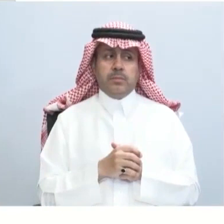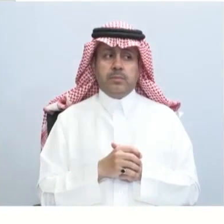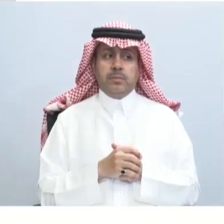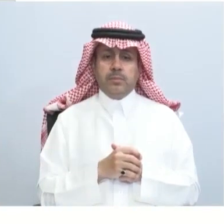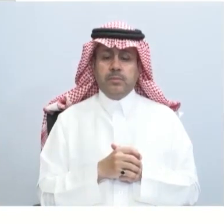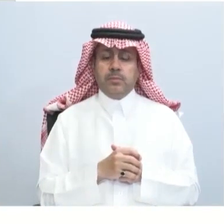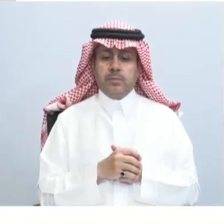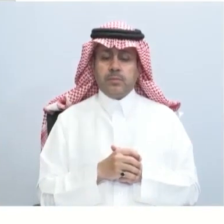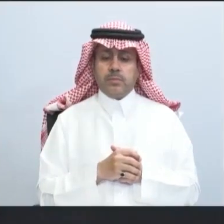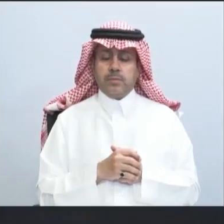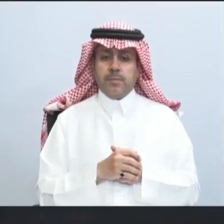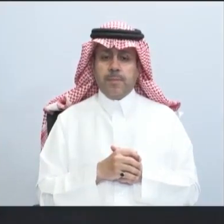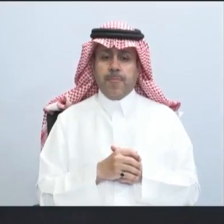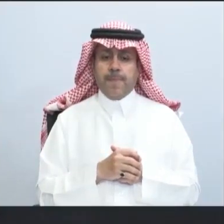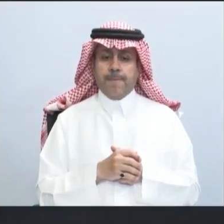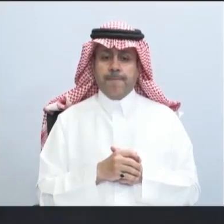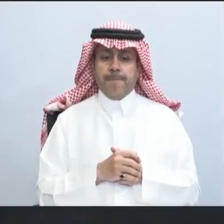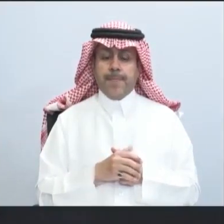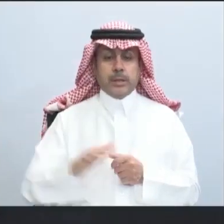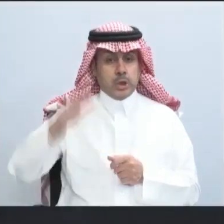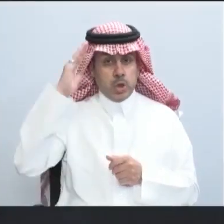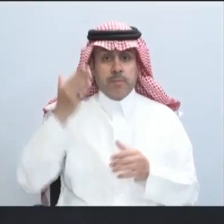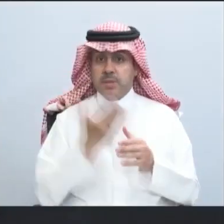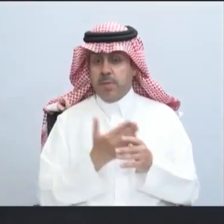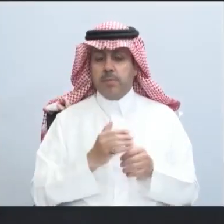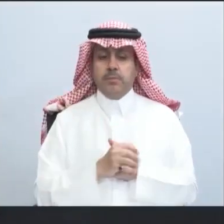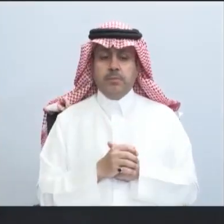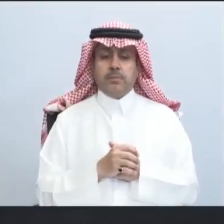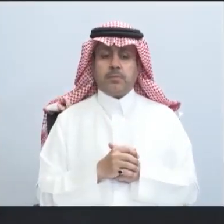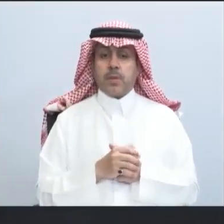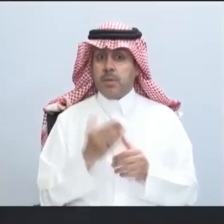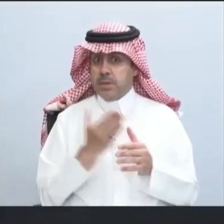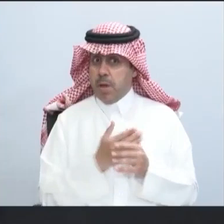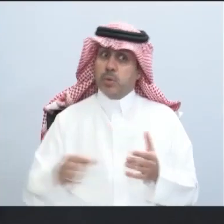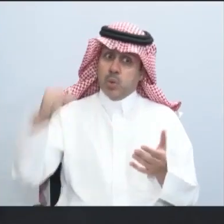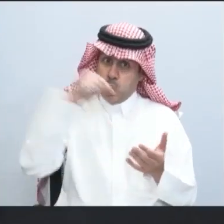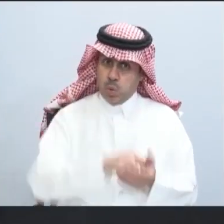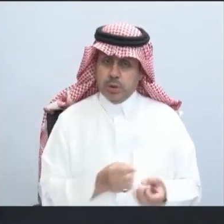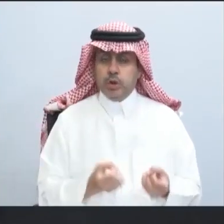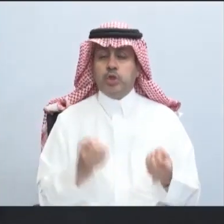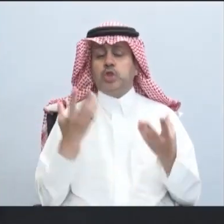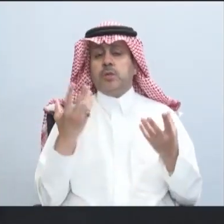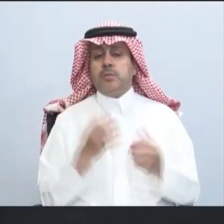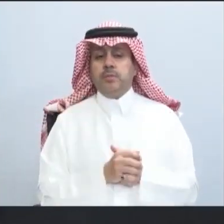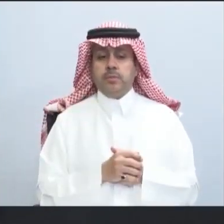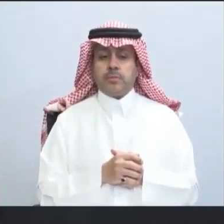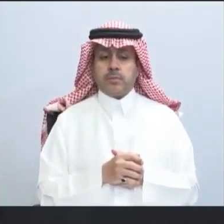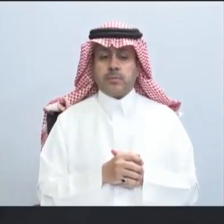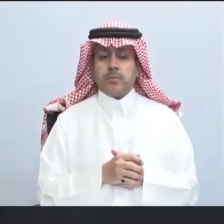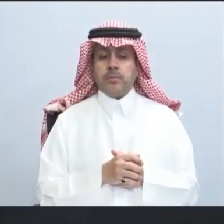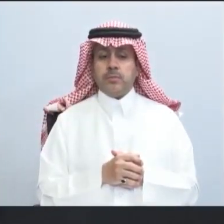ذكرنا في درس اليوم ان السلام سبب من اسباب دخول الجنه لماذا لان هو سبب